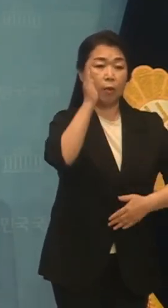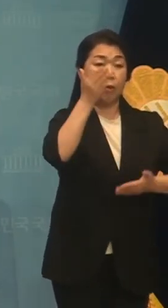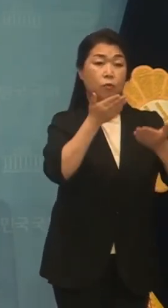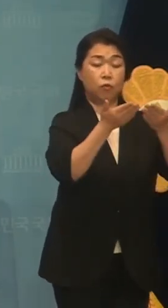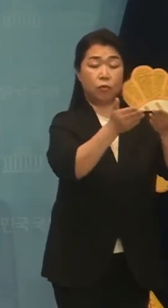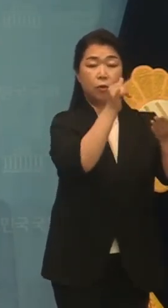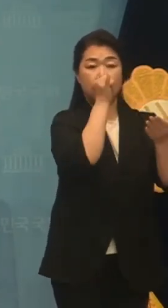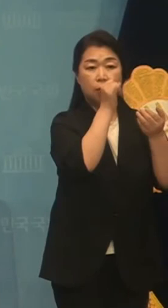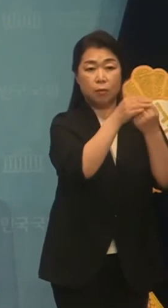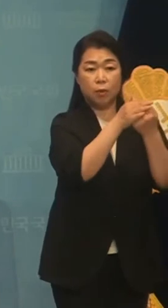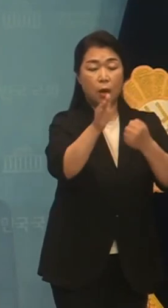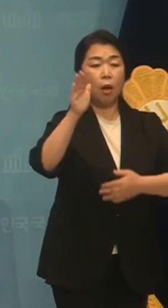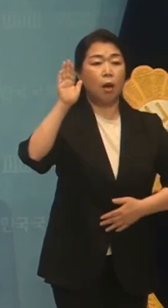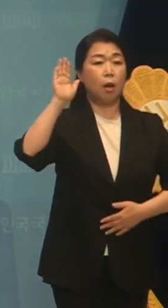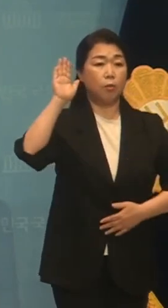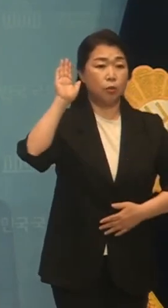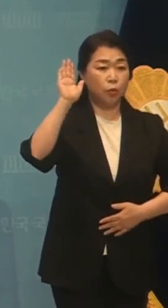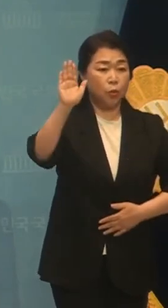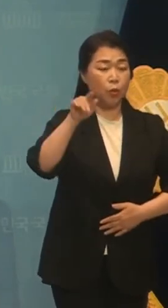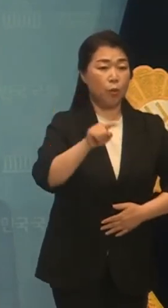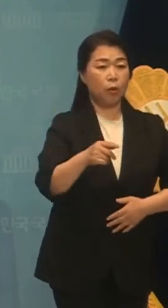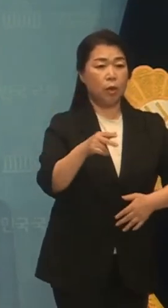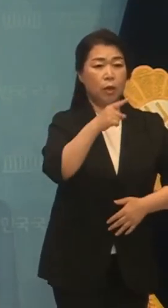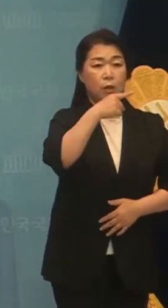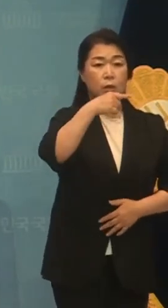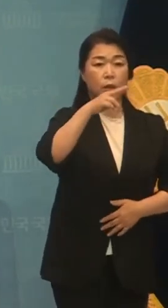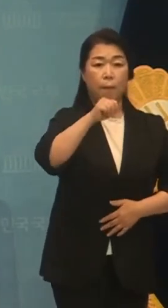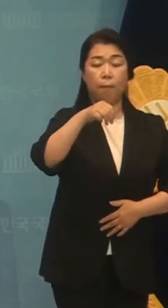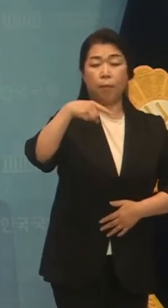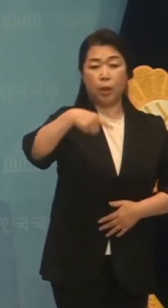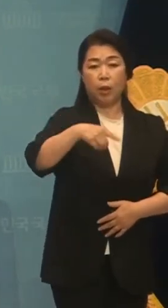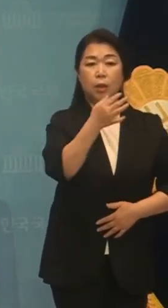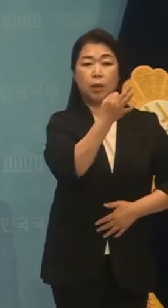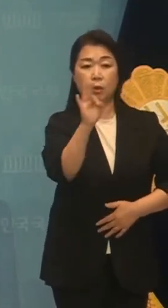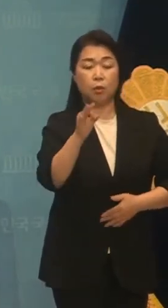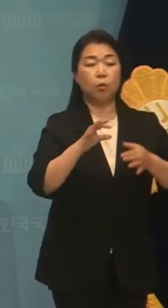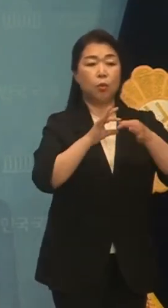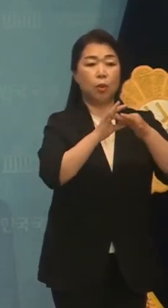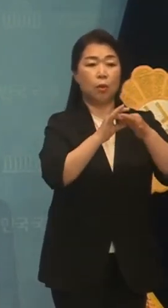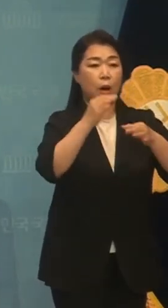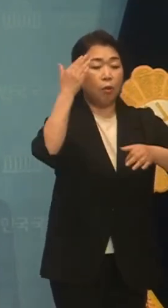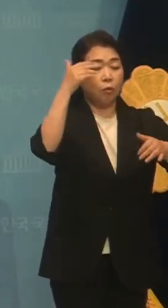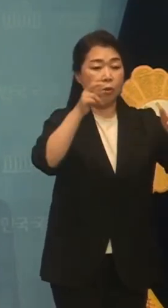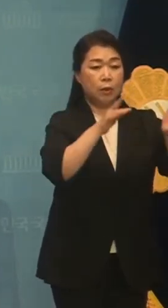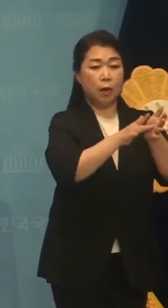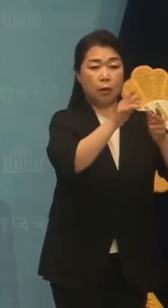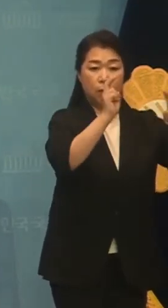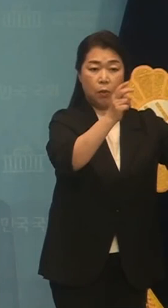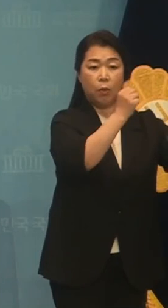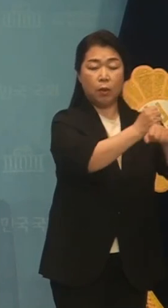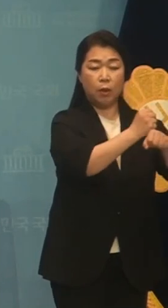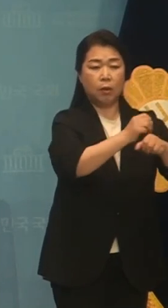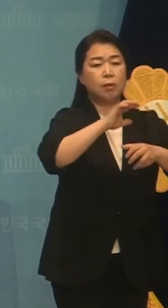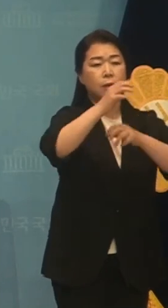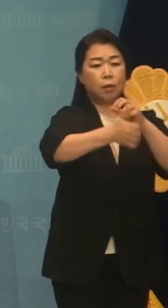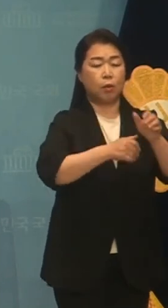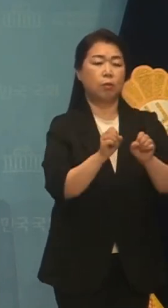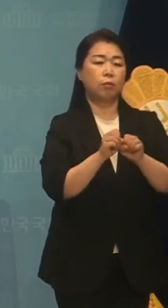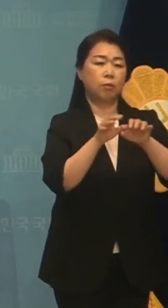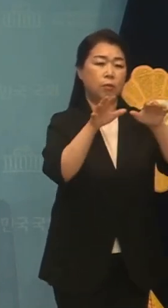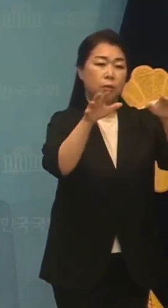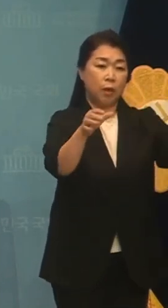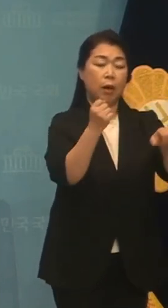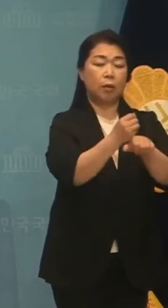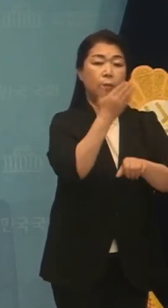말씀하신 만큼 앞으로 이번 GMP 인증을 통해 우리나라 백신 제조사들이 전 세계적으로 뻗어나갈